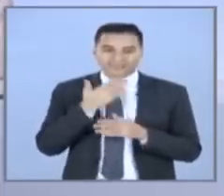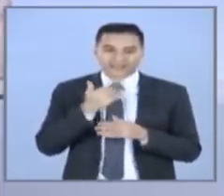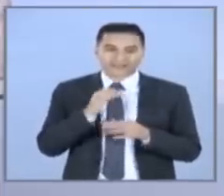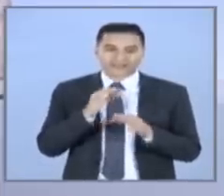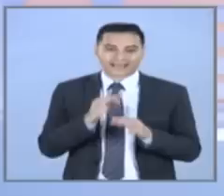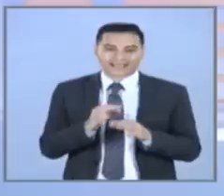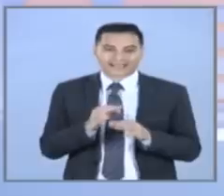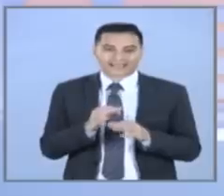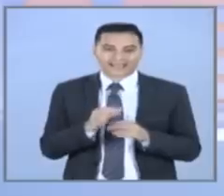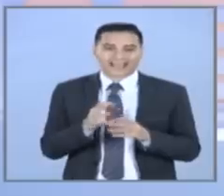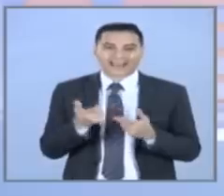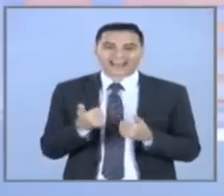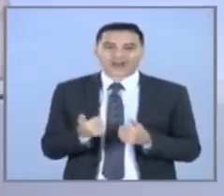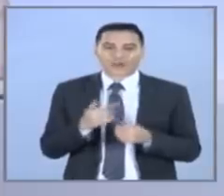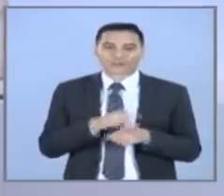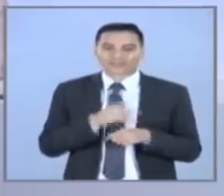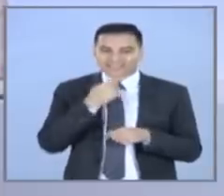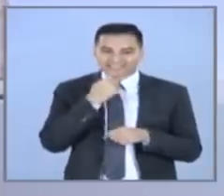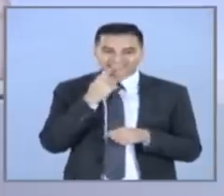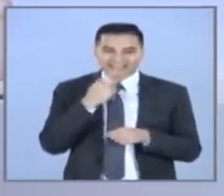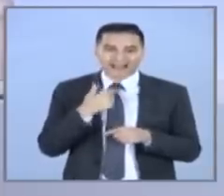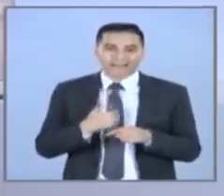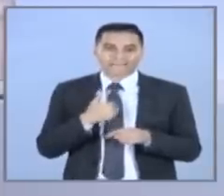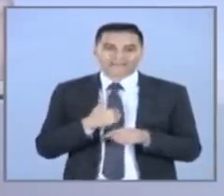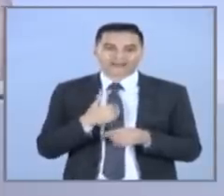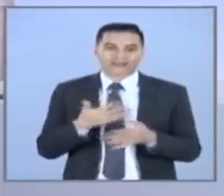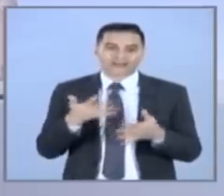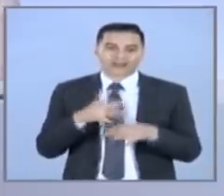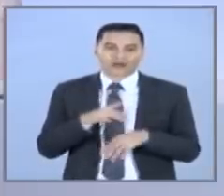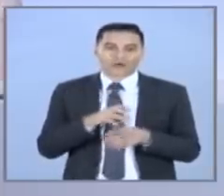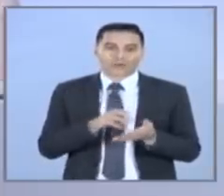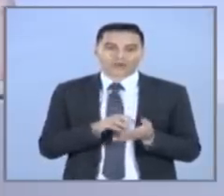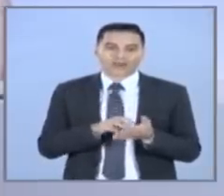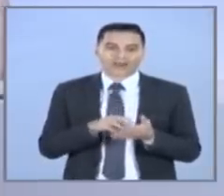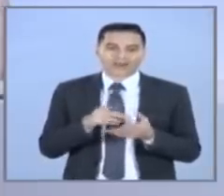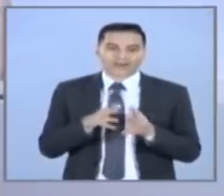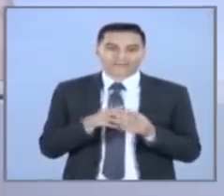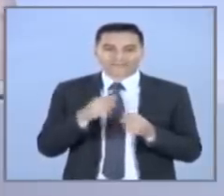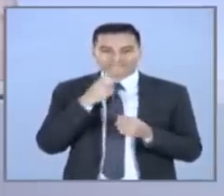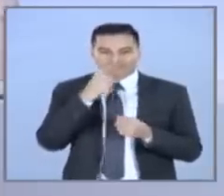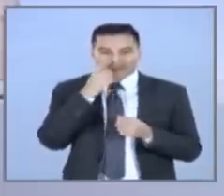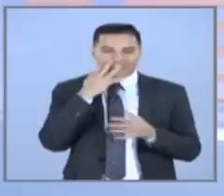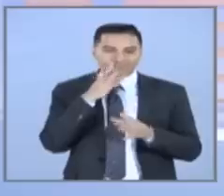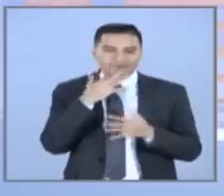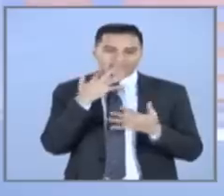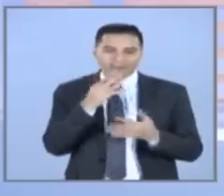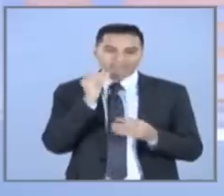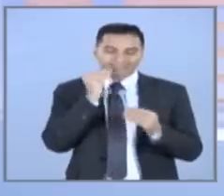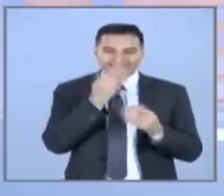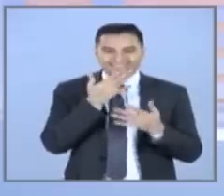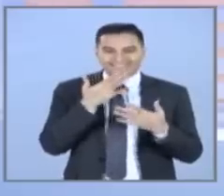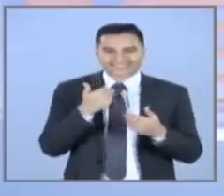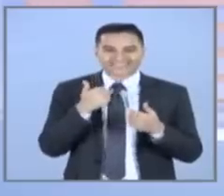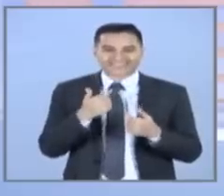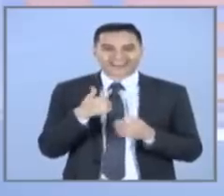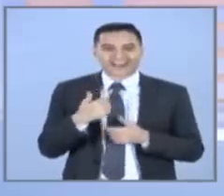بجد يعني. انا ايه اللي حلو فيها دي؟ لا يعني بحسها اكتر من هي كليه انها فن تجميل و يعني الموضوع